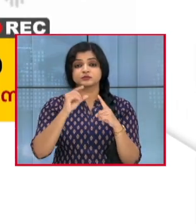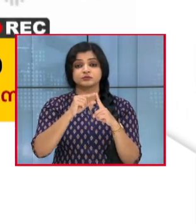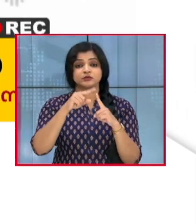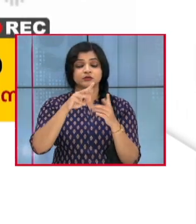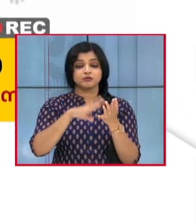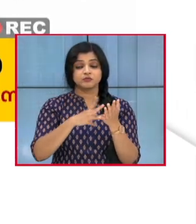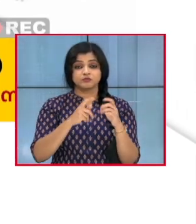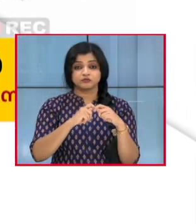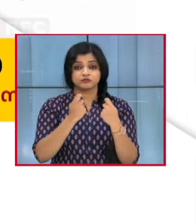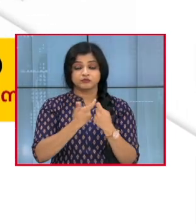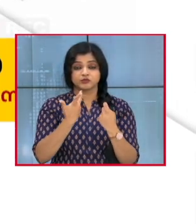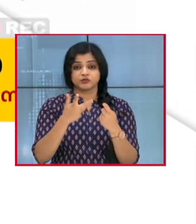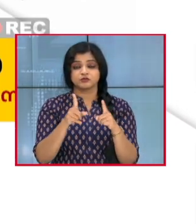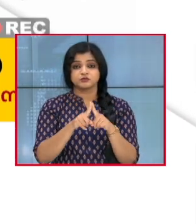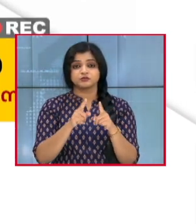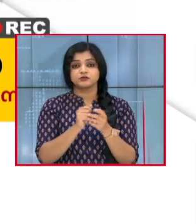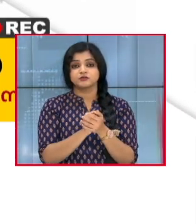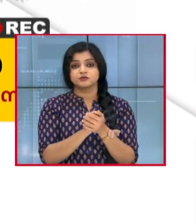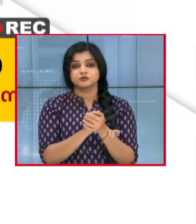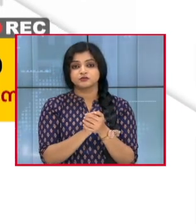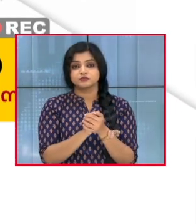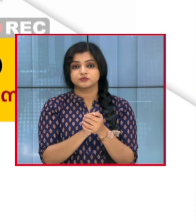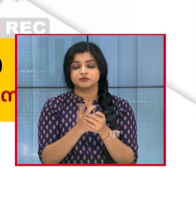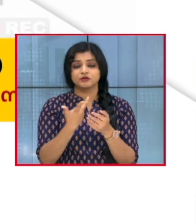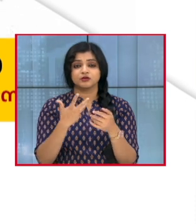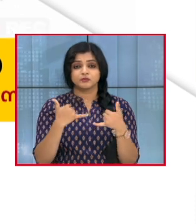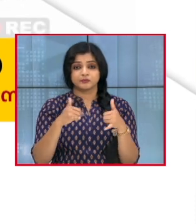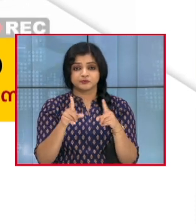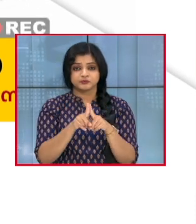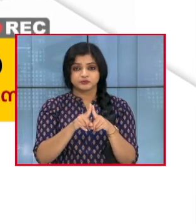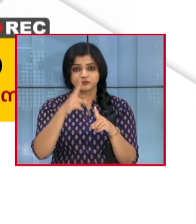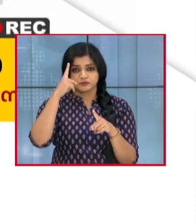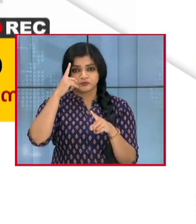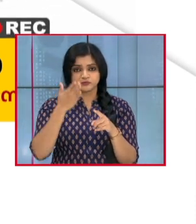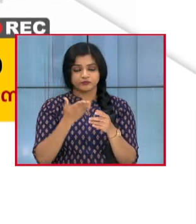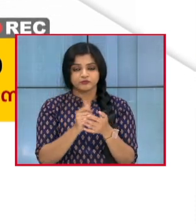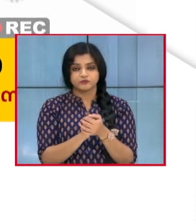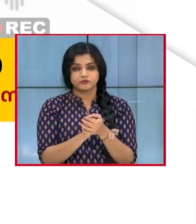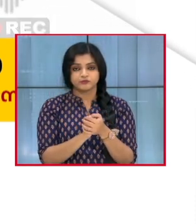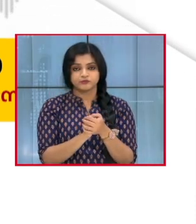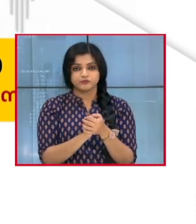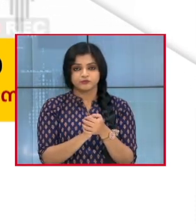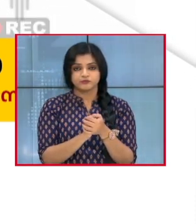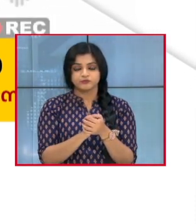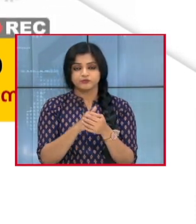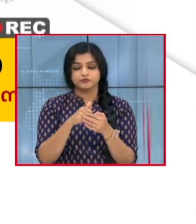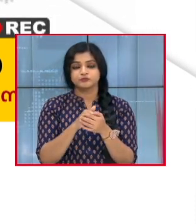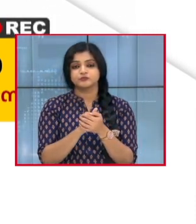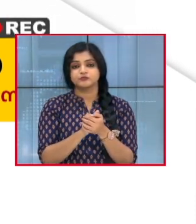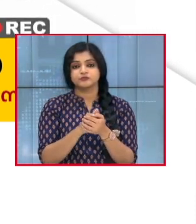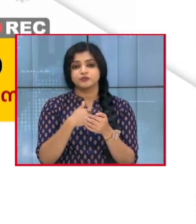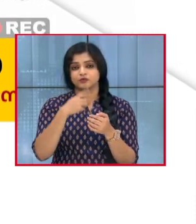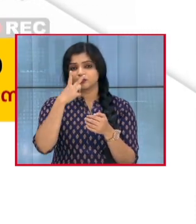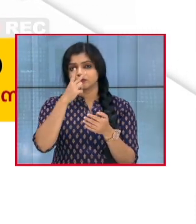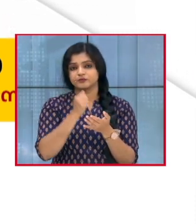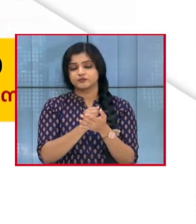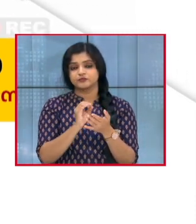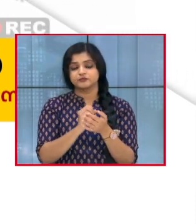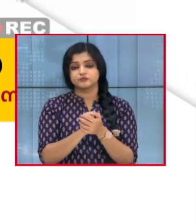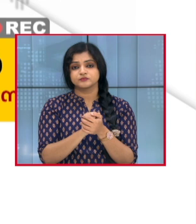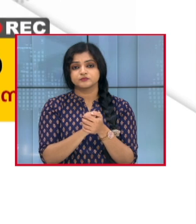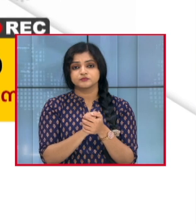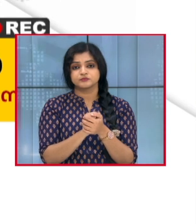എന്താ വിചാരിച്ചേക്കുന്നത്? കേജയരാജ് വീട്ടിൽ വിളിച്ചു വരിക്കുന്ന പരിപാടിയാണ് നിങ്ങൾ വിചാരിച്ചേക്കുന്നത്? അത് നിങ്ങളുടെ ചേനാരൊക്കെ ആയിരിക്കും. എനിക്കത് നോക്കേണ്ട